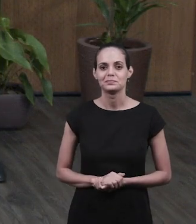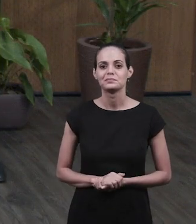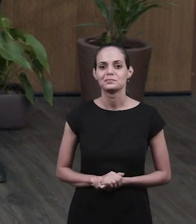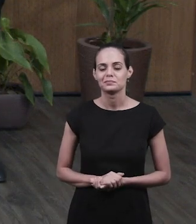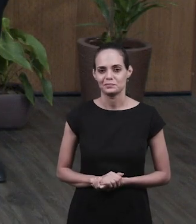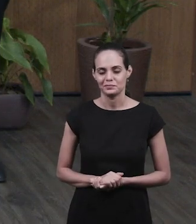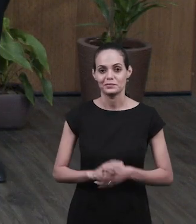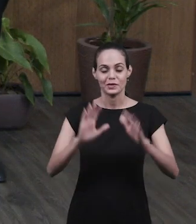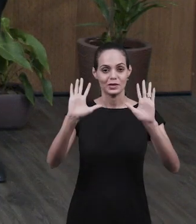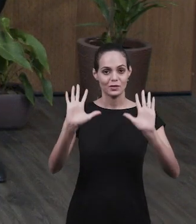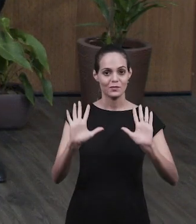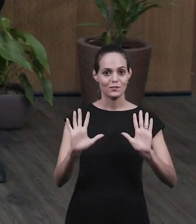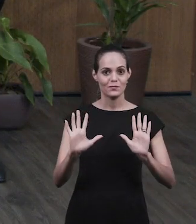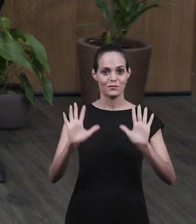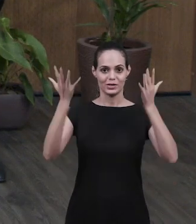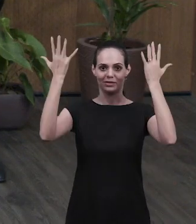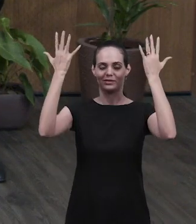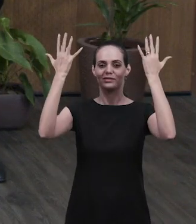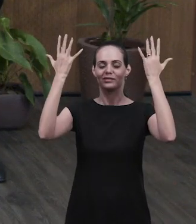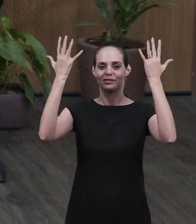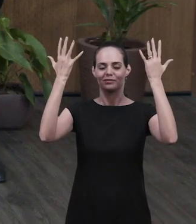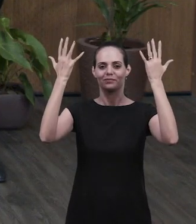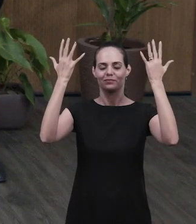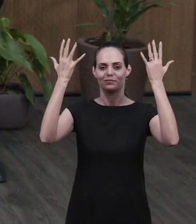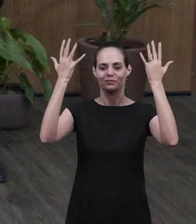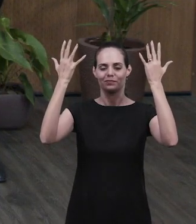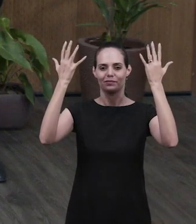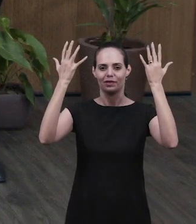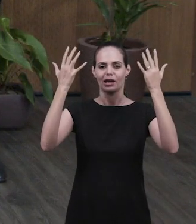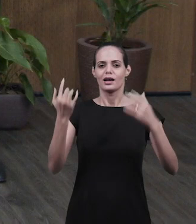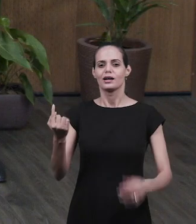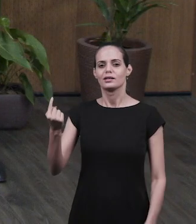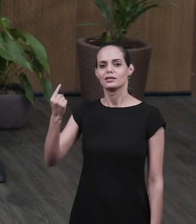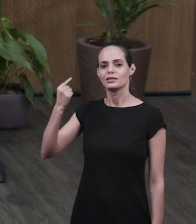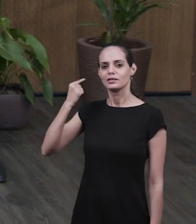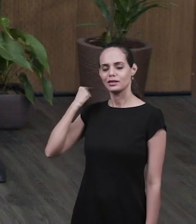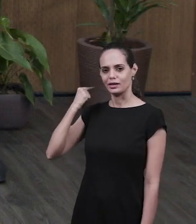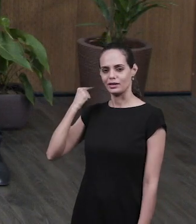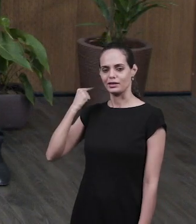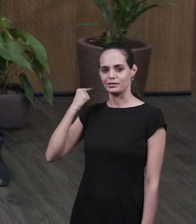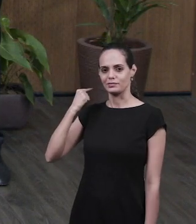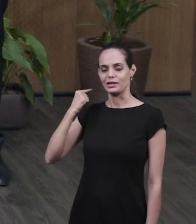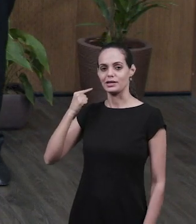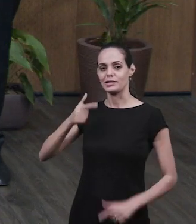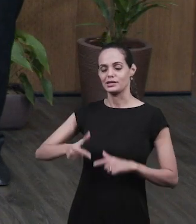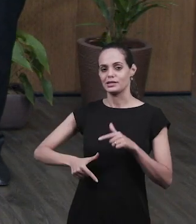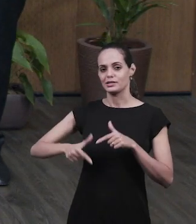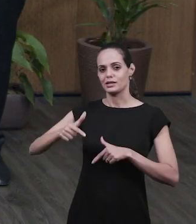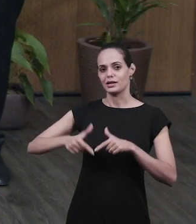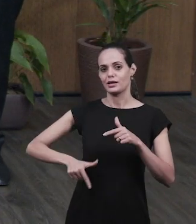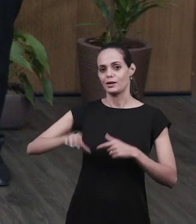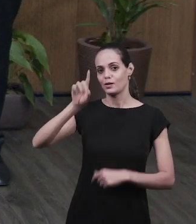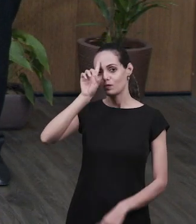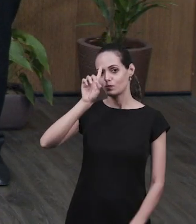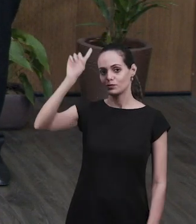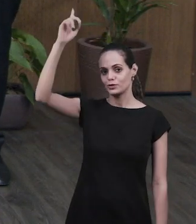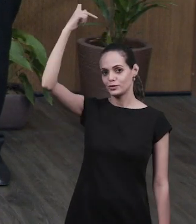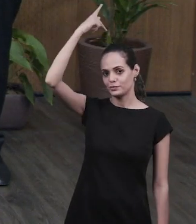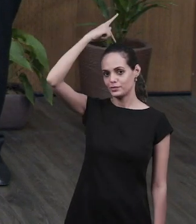biblique. C'est comme pendant une des fêtes qui s'est passée en